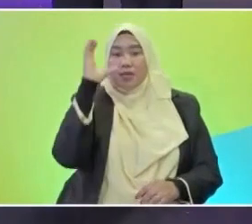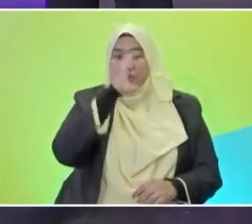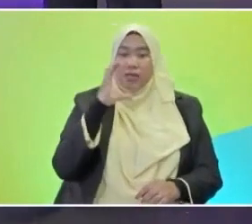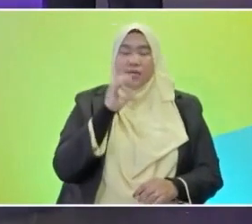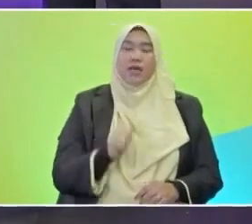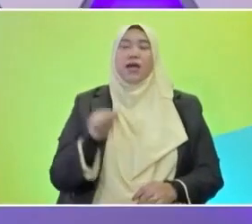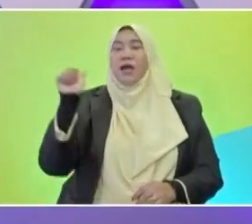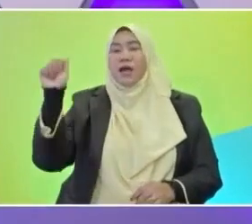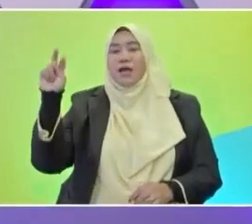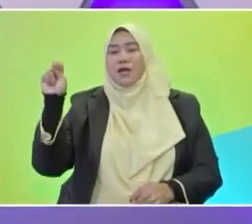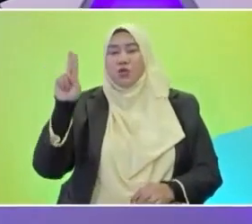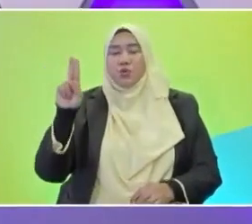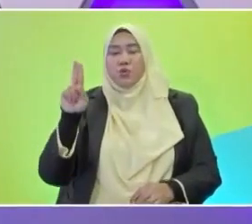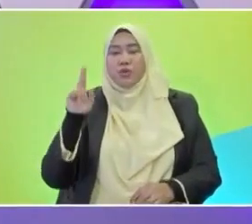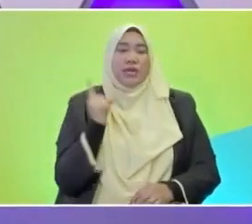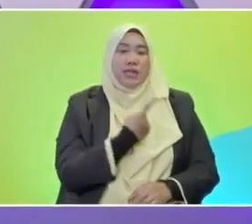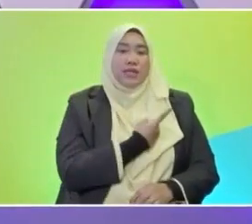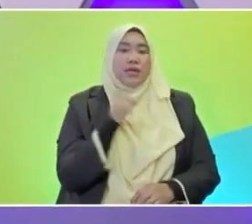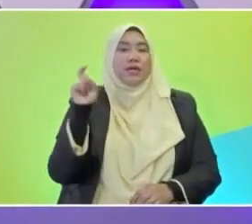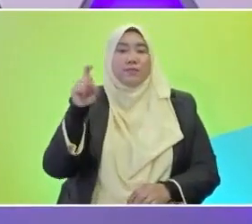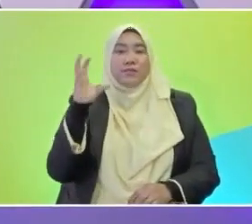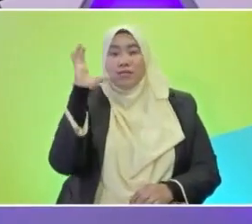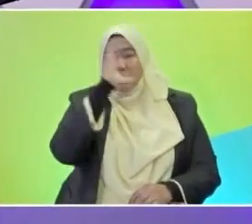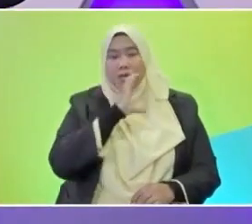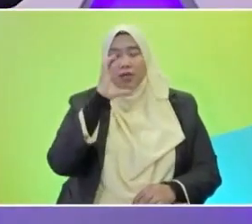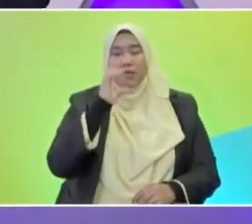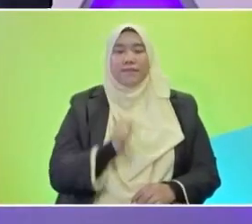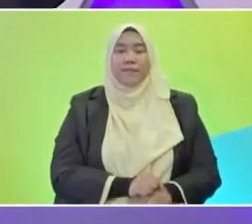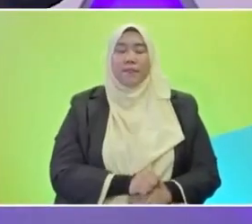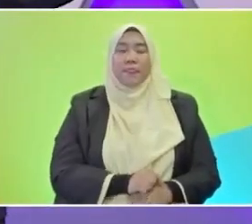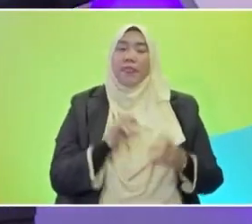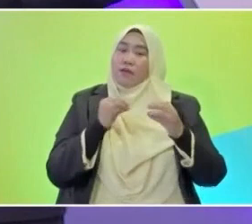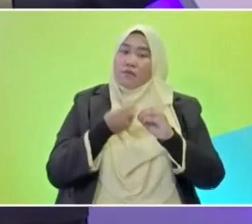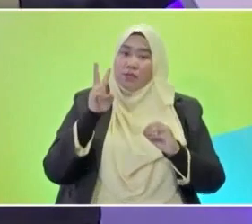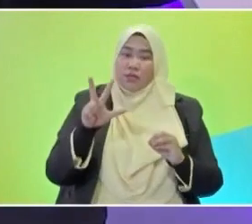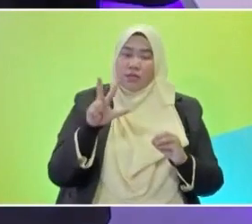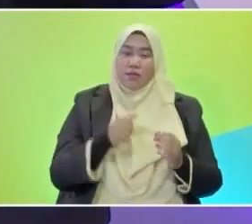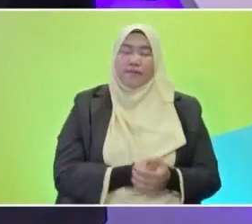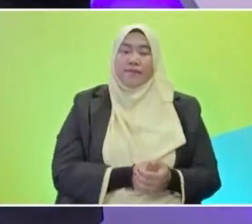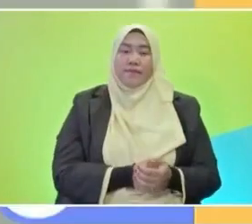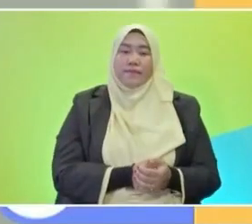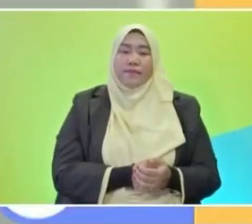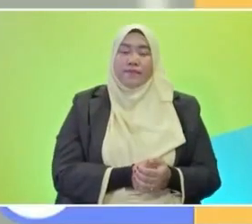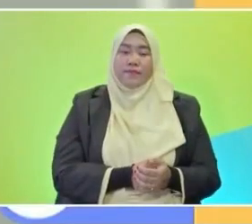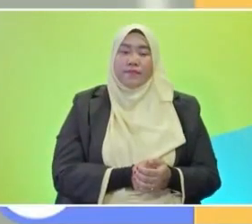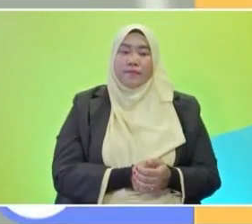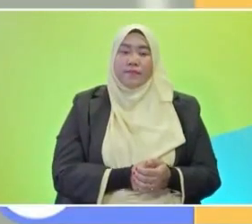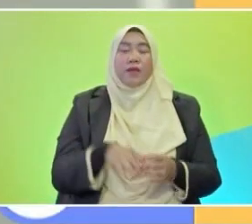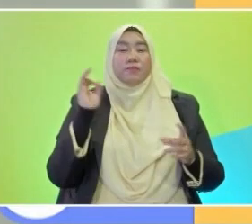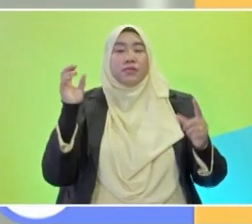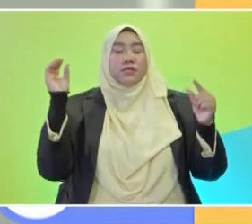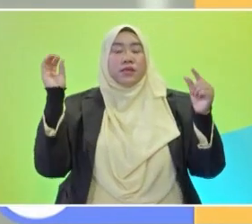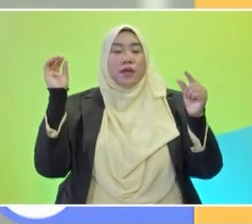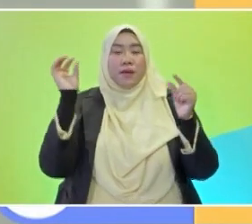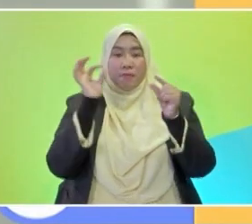jadi kita akan gunakan ayat matematika tersebut baik yang ketiga sejumlah biji manik telah dimasukkan